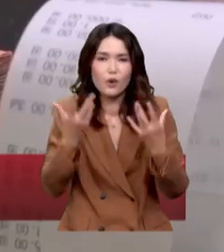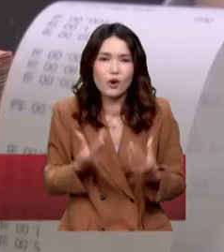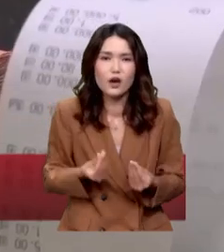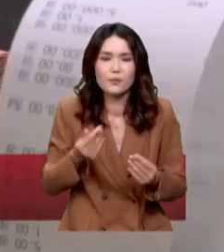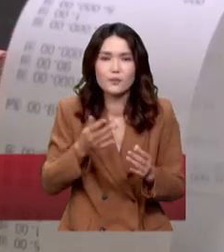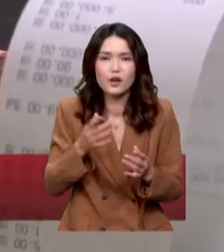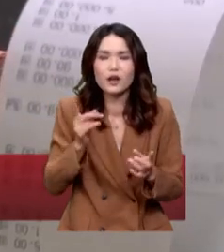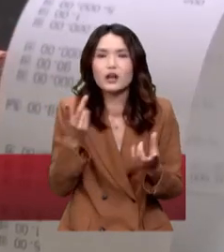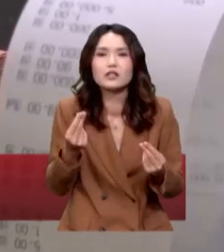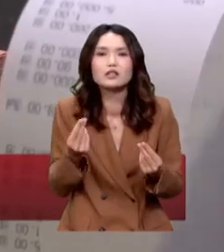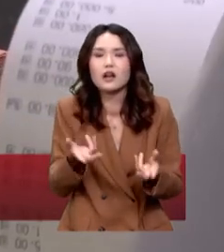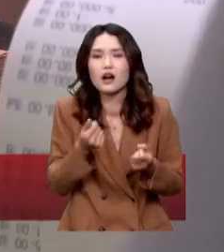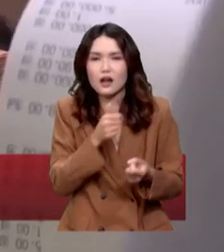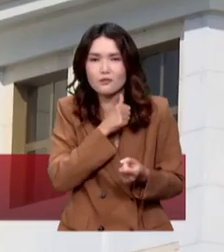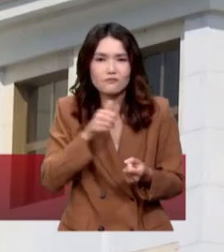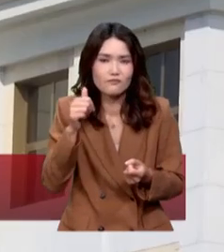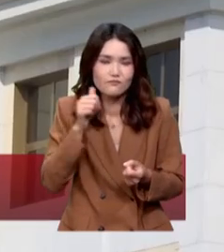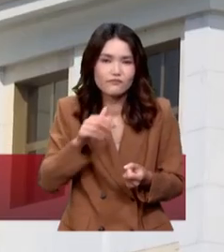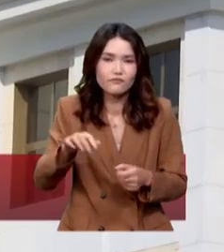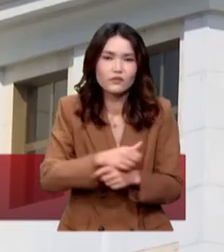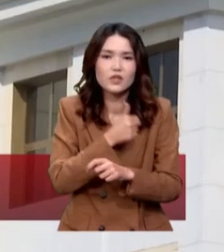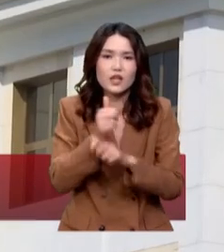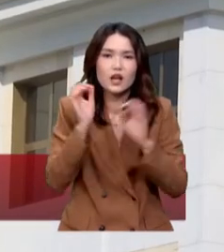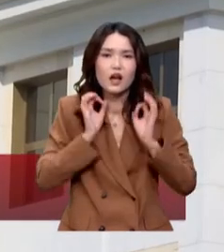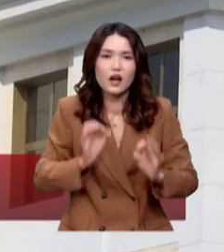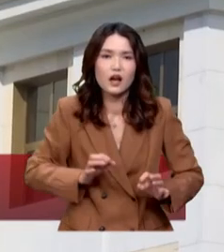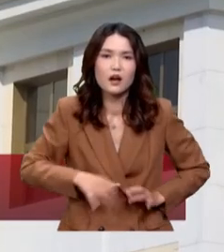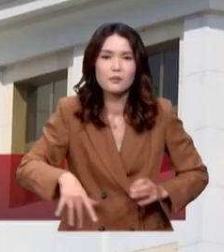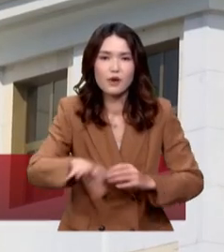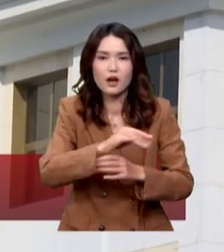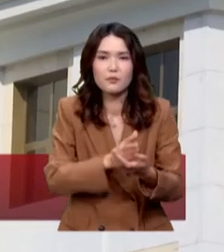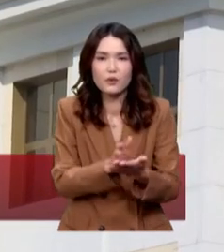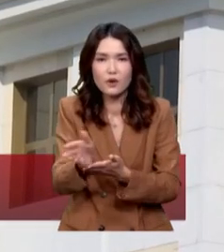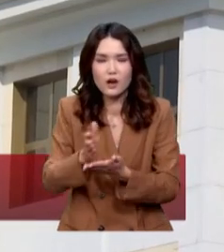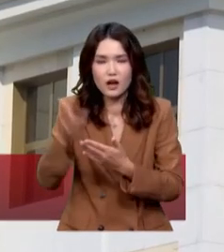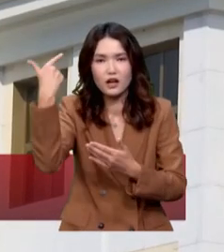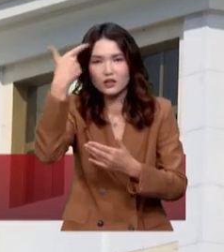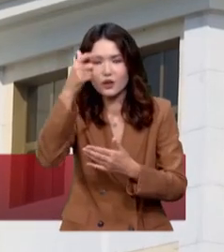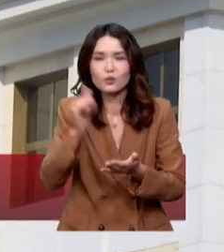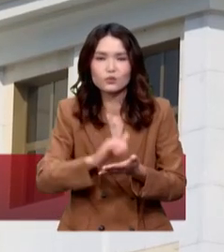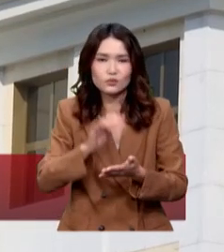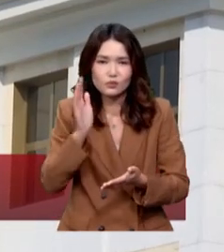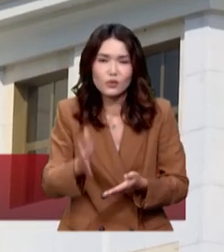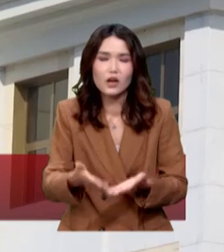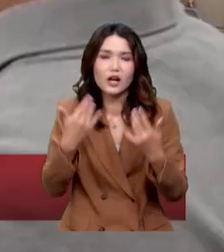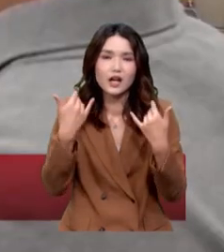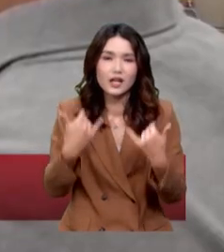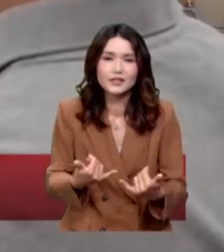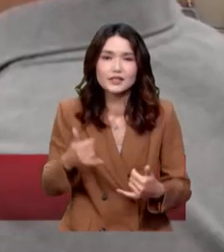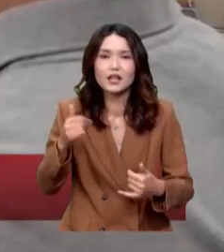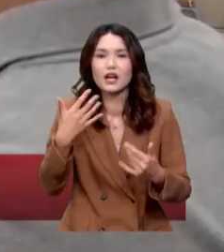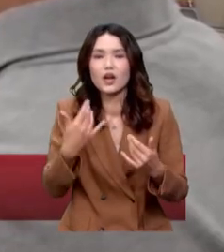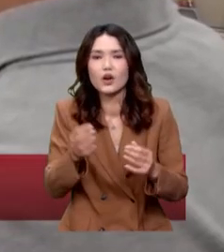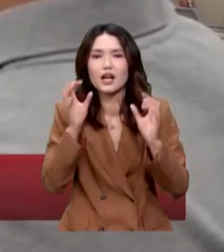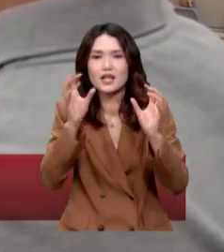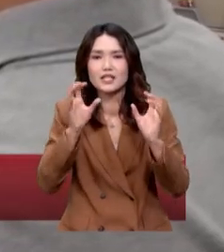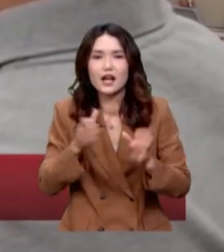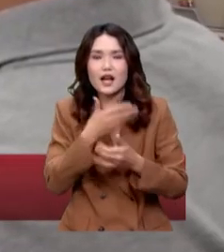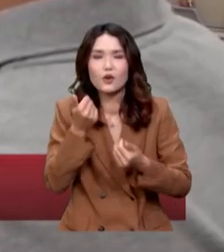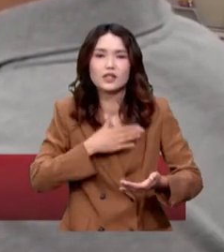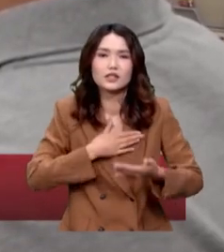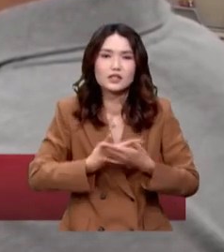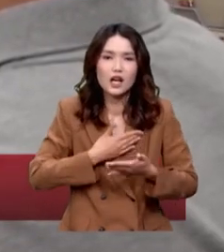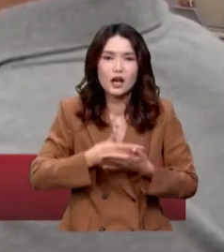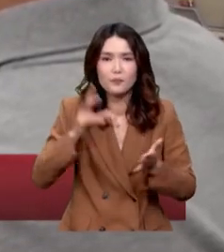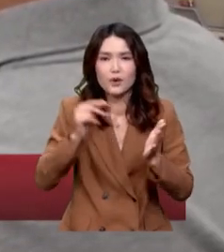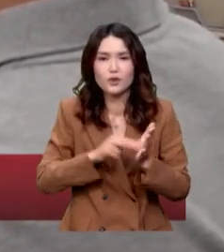жұмбақ. Бас прокуратура уақыты келгенде барлық мағлұматтарды жариялаймыз деп отыр. Ал бүгінде кейбір заңсыз активтер аукцион